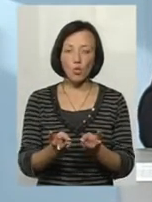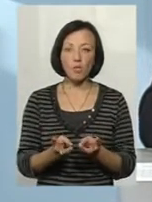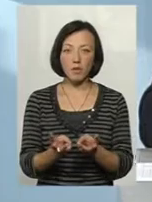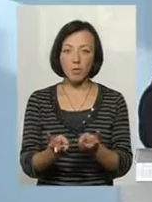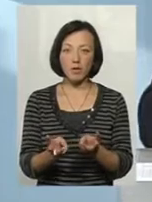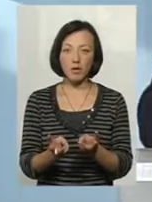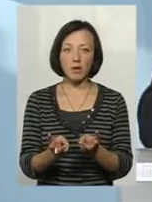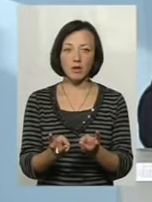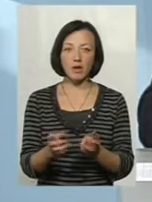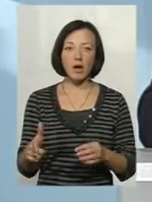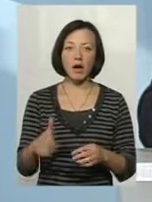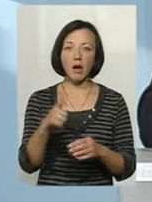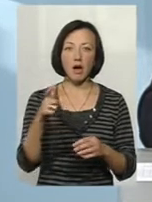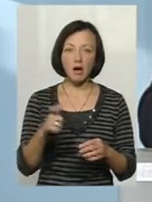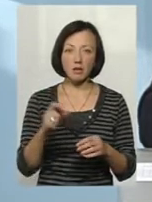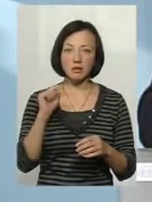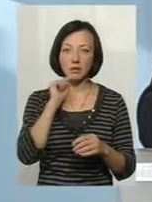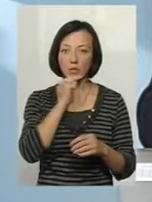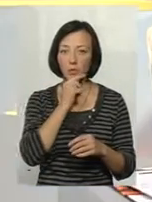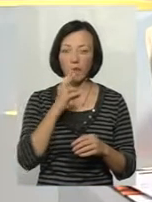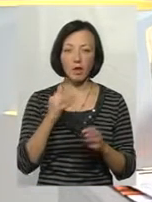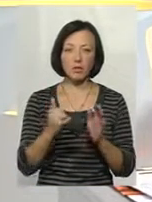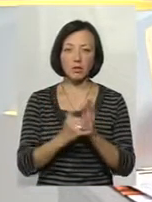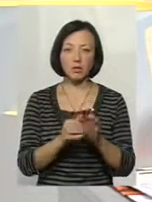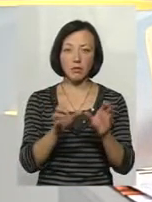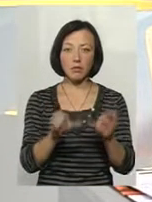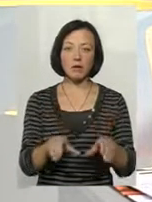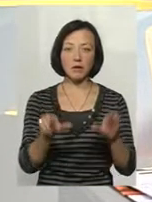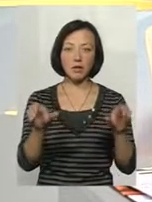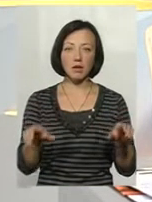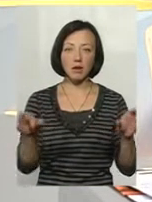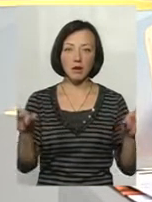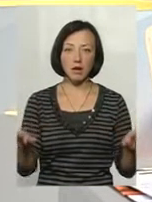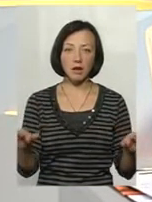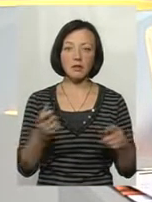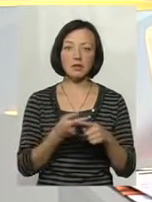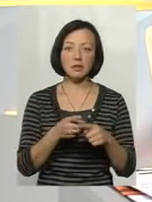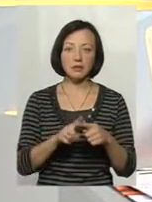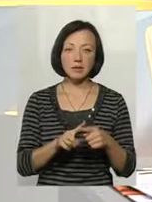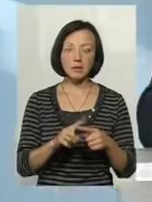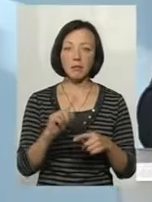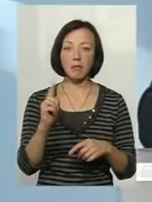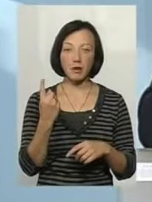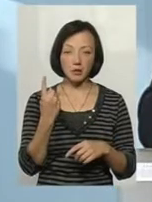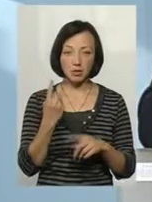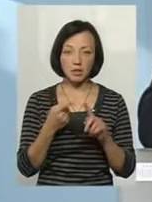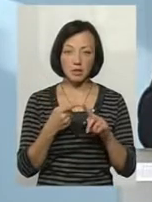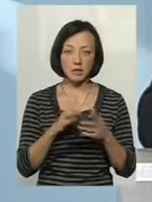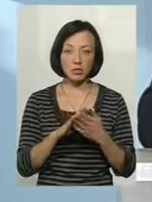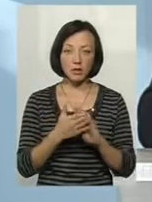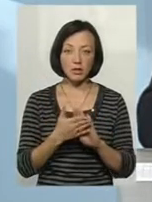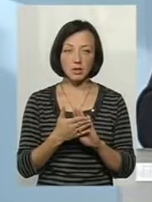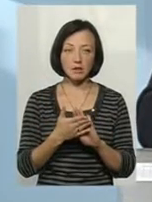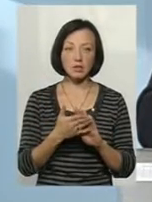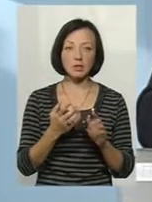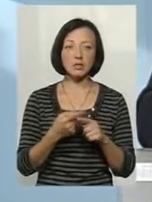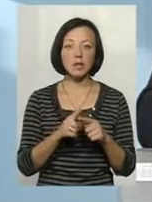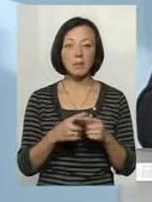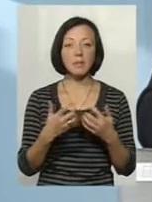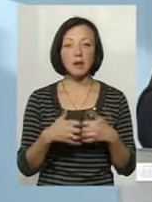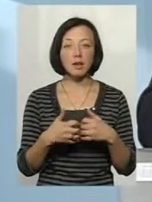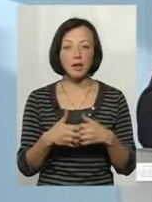грубку заведений газ, зекономили, так. Не поставили батареї. Значить, ситуація перша. По-перше, це прилад,